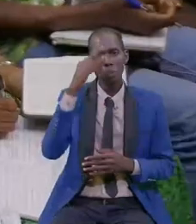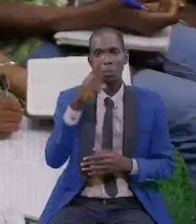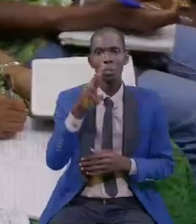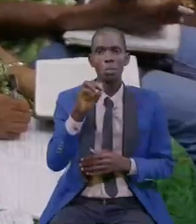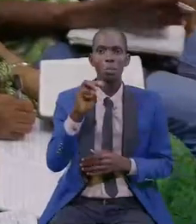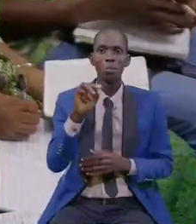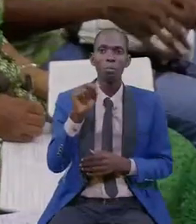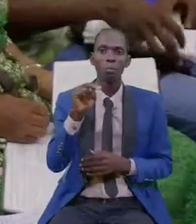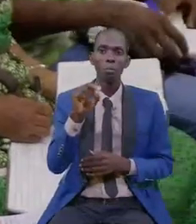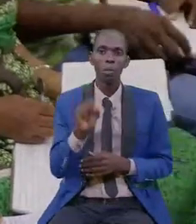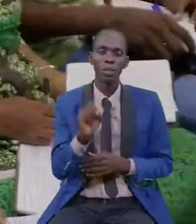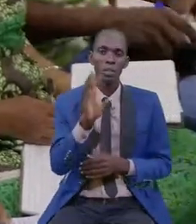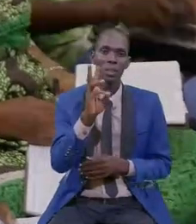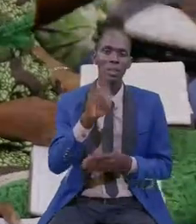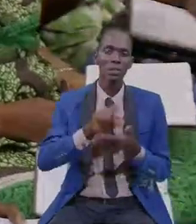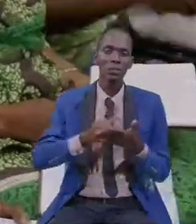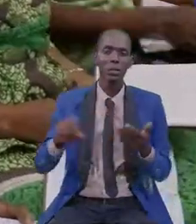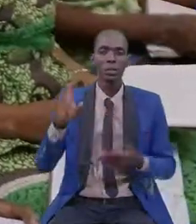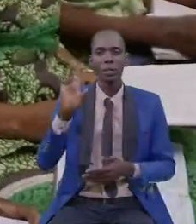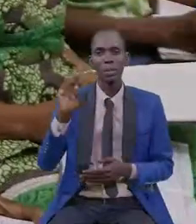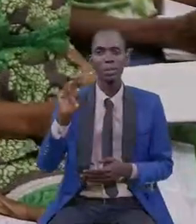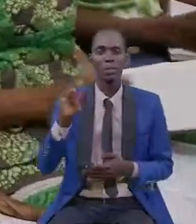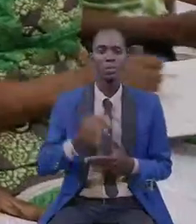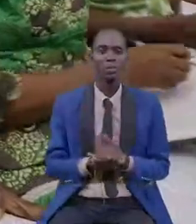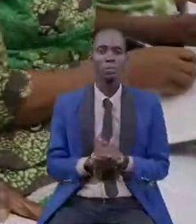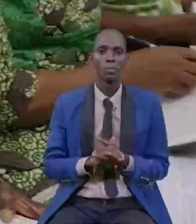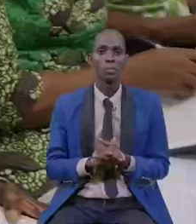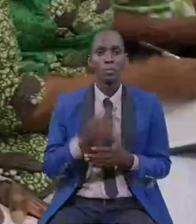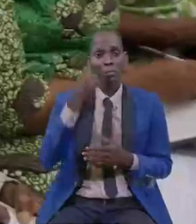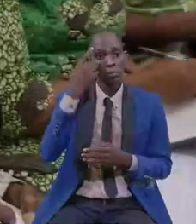6 17 Romains 6 verset